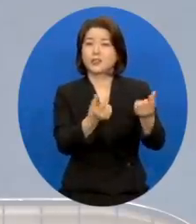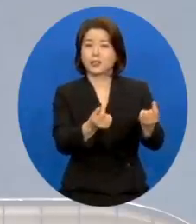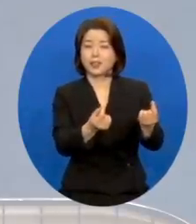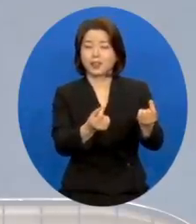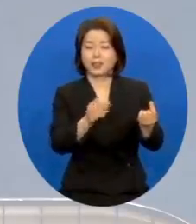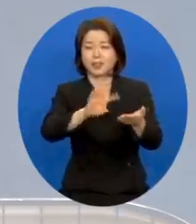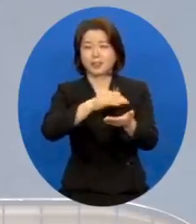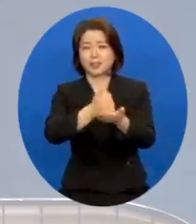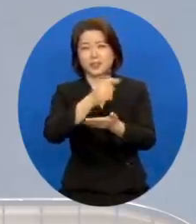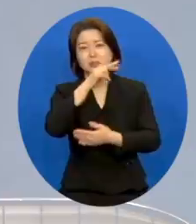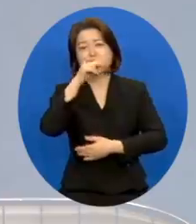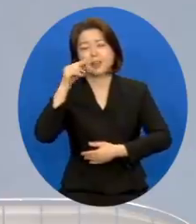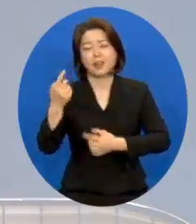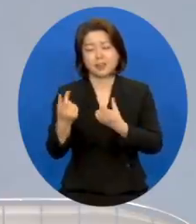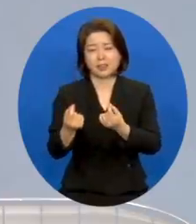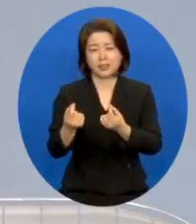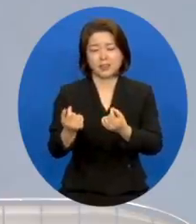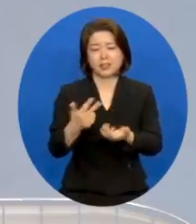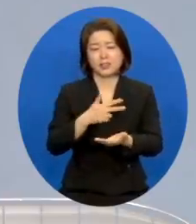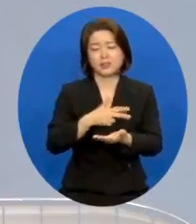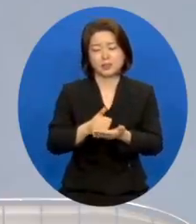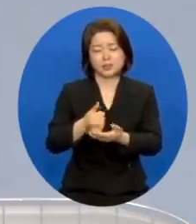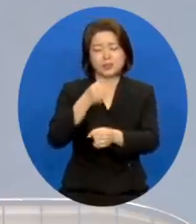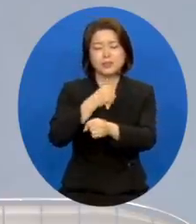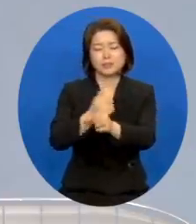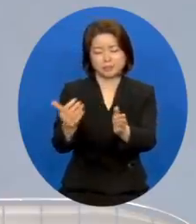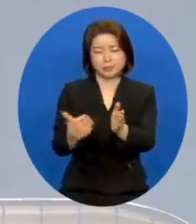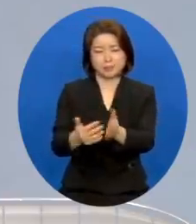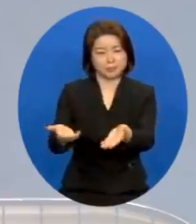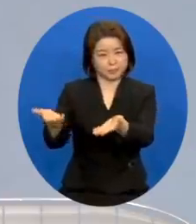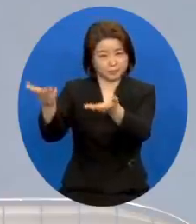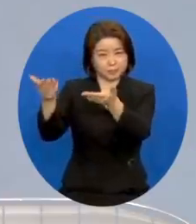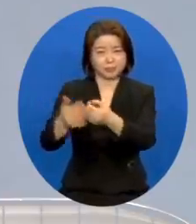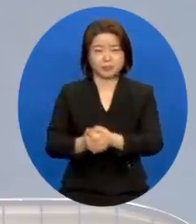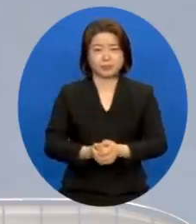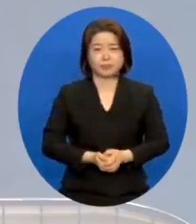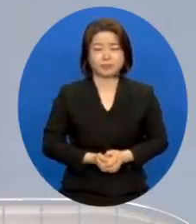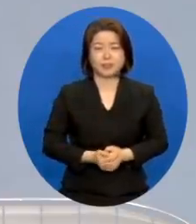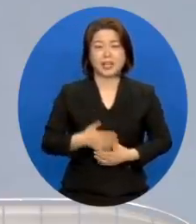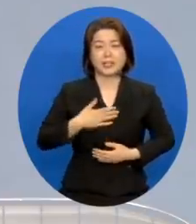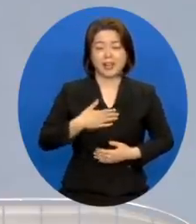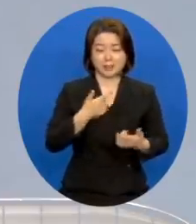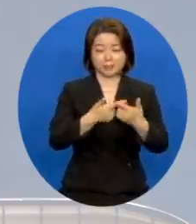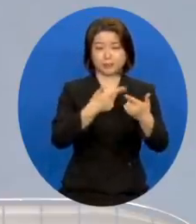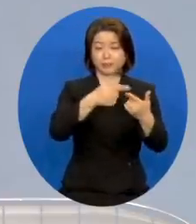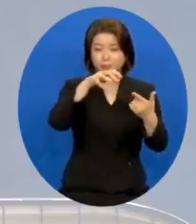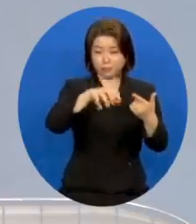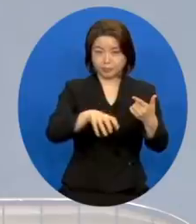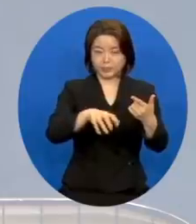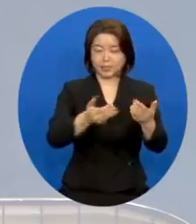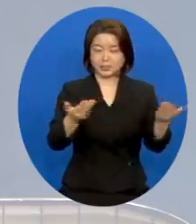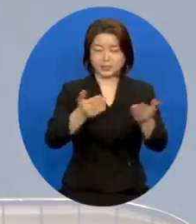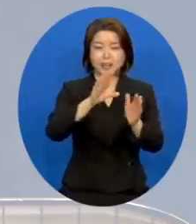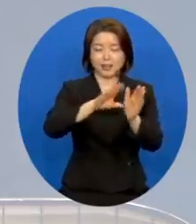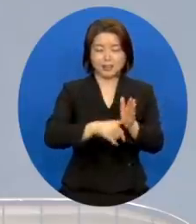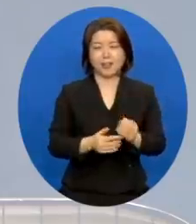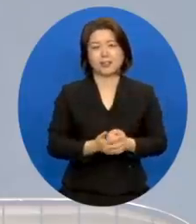향기 해요 주님이 하셨습니다 제가 부산에서 목회할 때 한번은